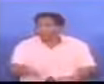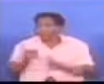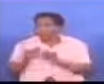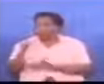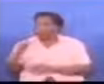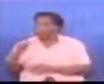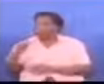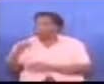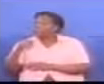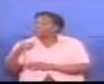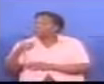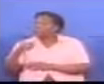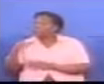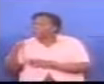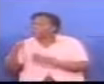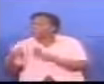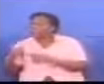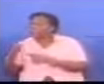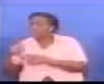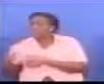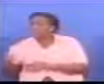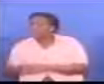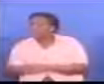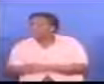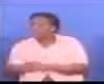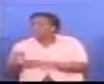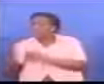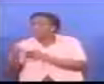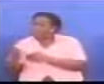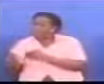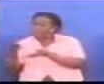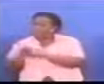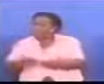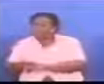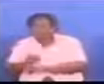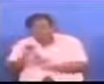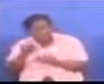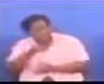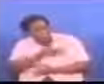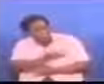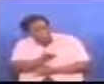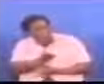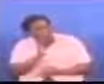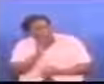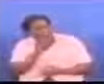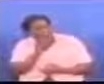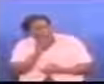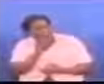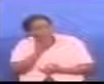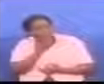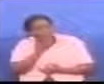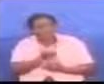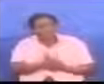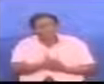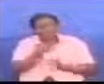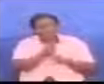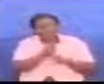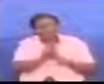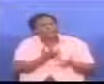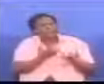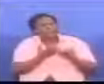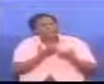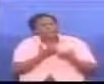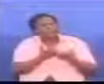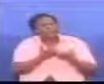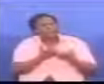failure. Tumechukua tahadhari gani katika mradi huu? Lakini utaratibu huu wa kuamini kwamba